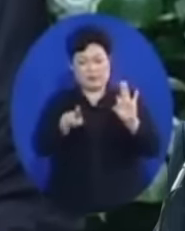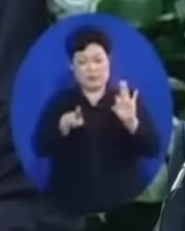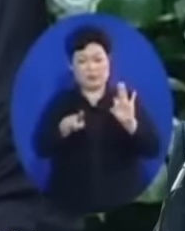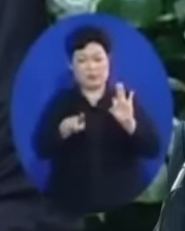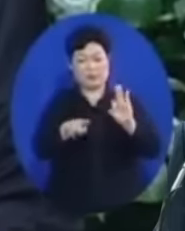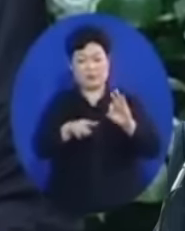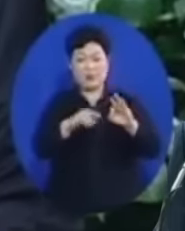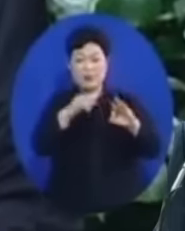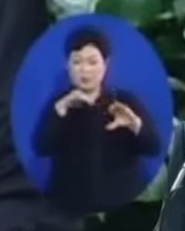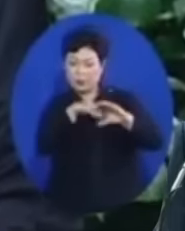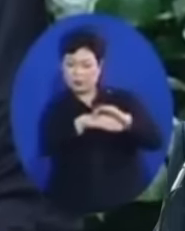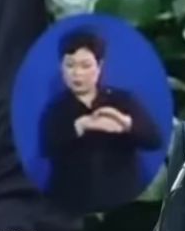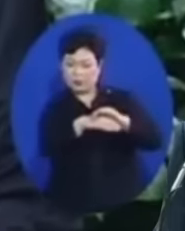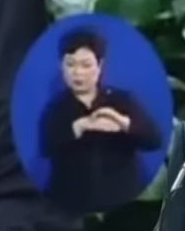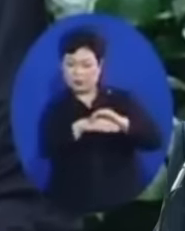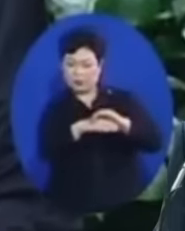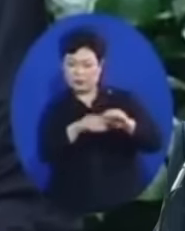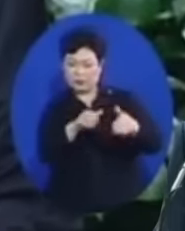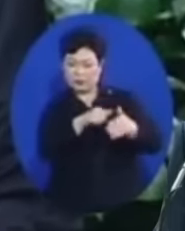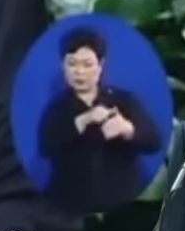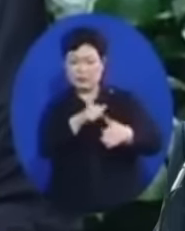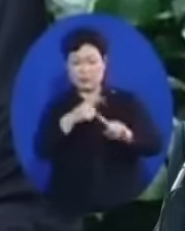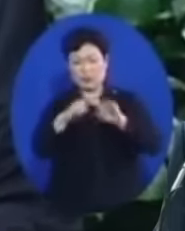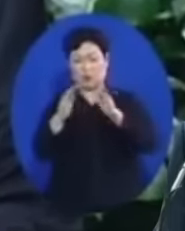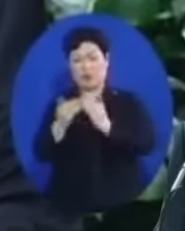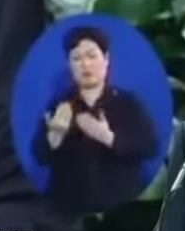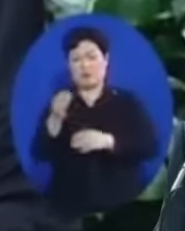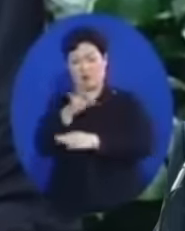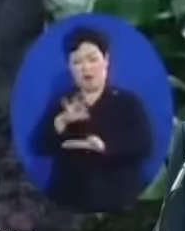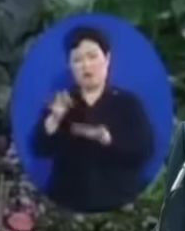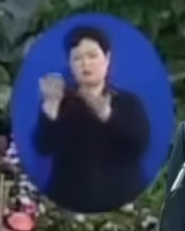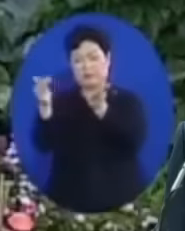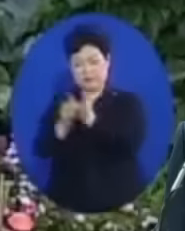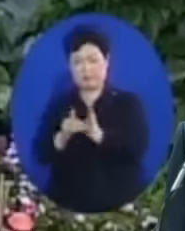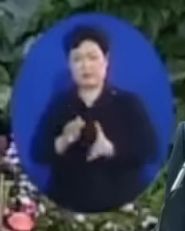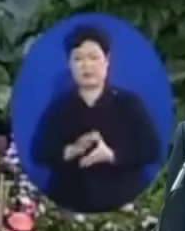11조를 그 봉투에 넣어서 록펠러로 하여금 교회 내도록 한 것입니다.